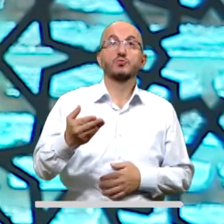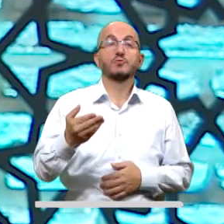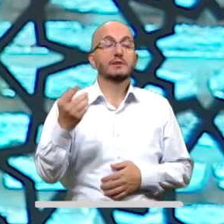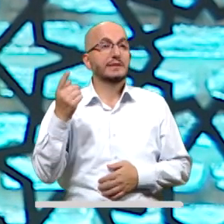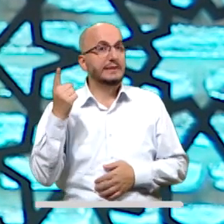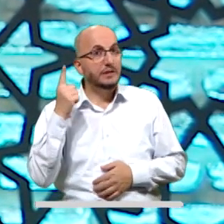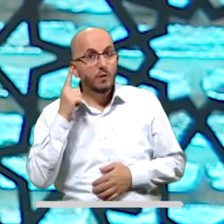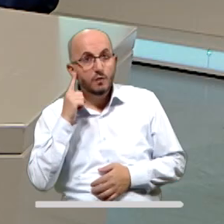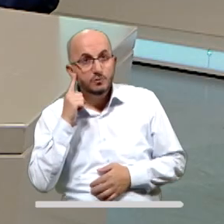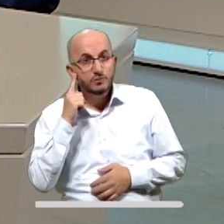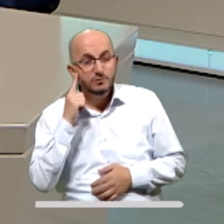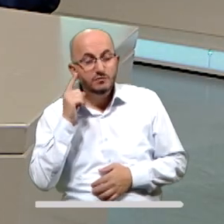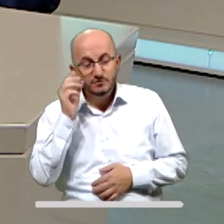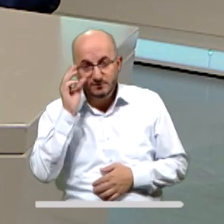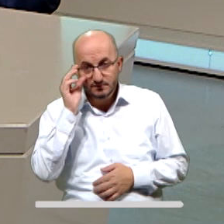Dinliyoruz.